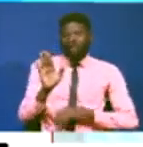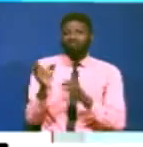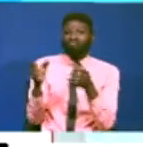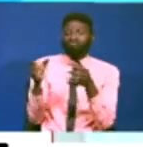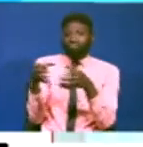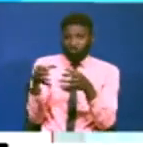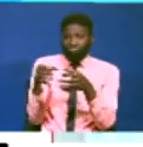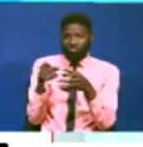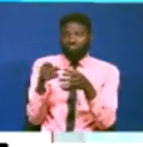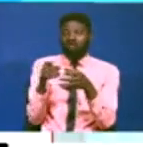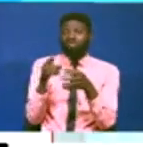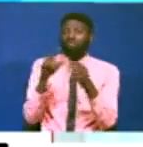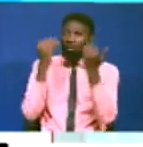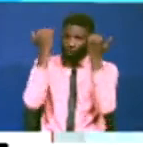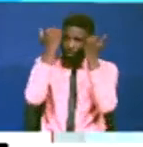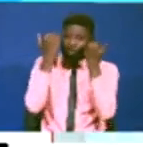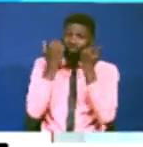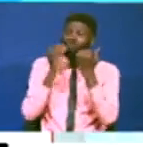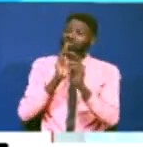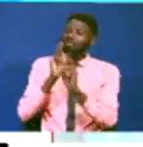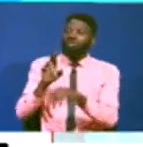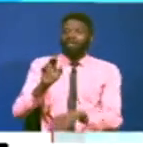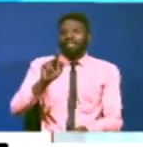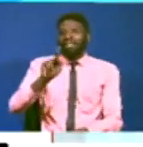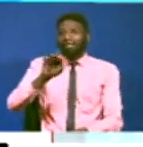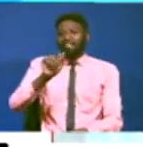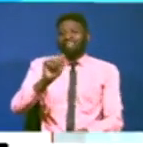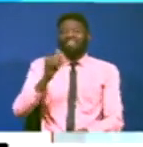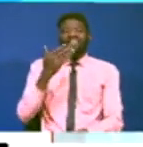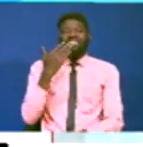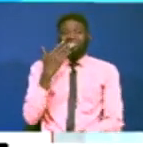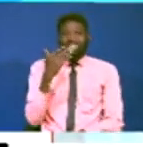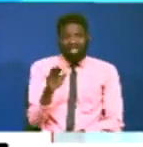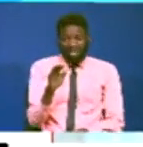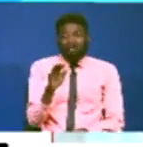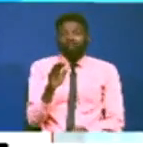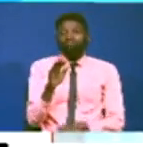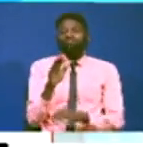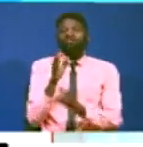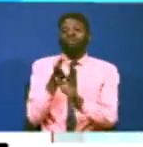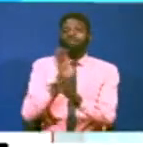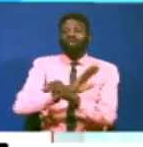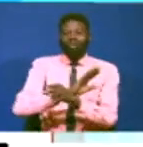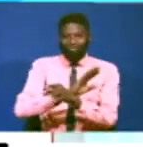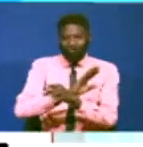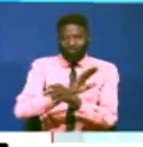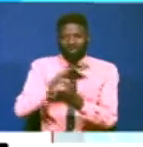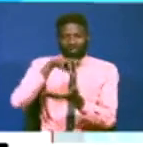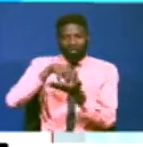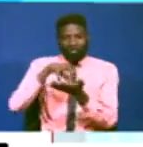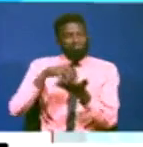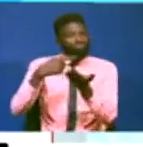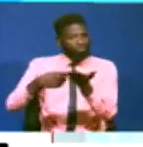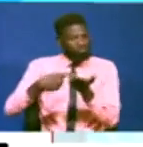KRA kuondoa kesi zao mara moja na badala yake kurejelea mazungumzo. Mwanahabari wetu John Jacob Kioria anatukunjulia